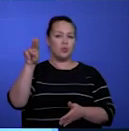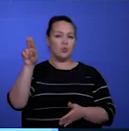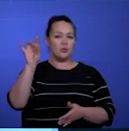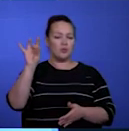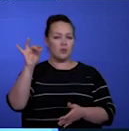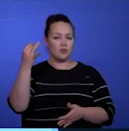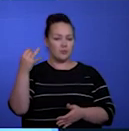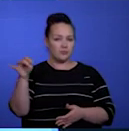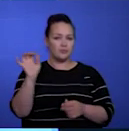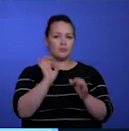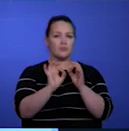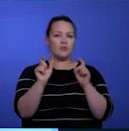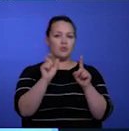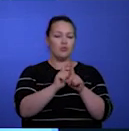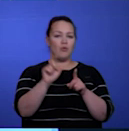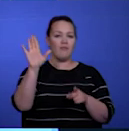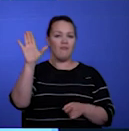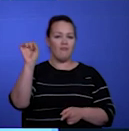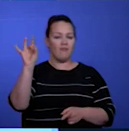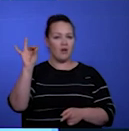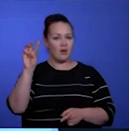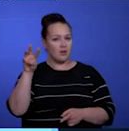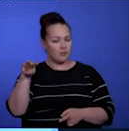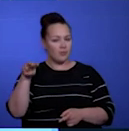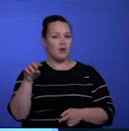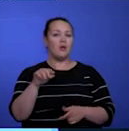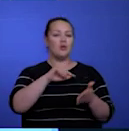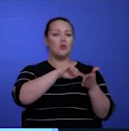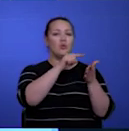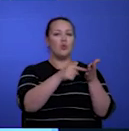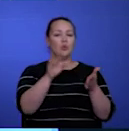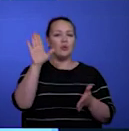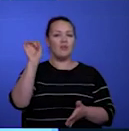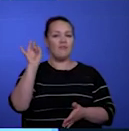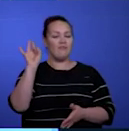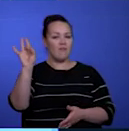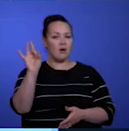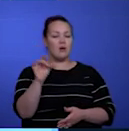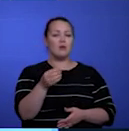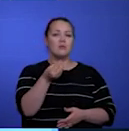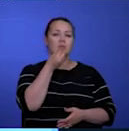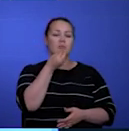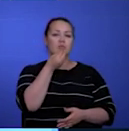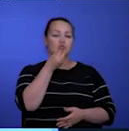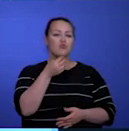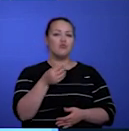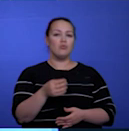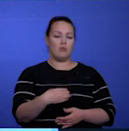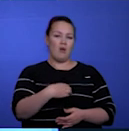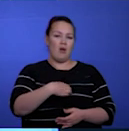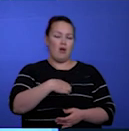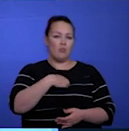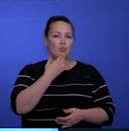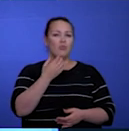проверочное слово варим и корень в пищу он отпугивал хищников спасал